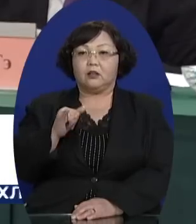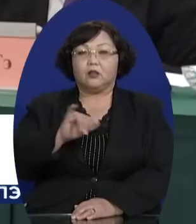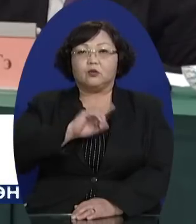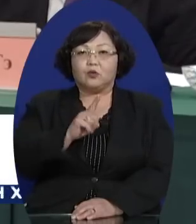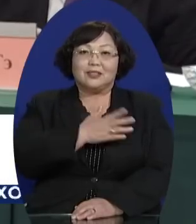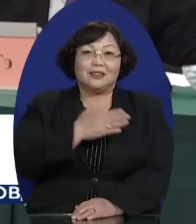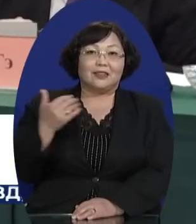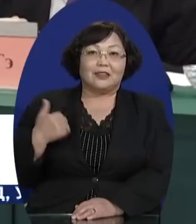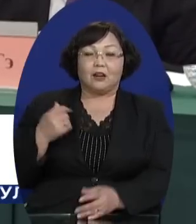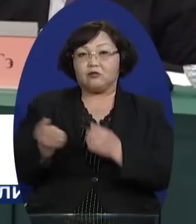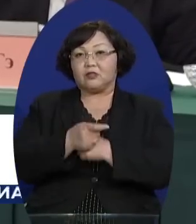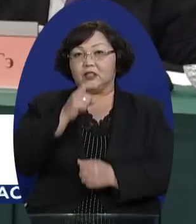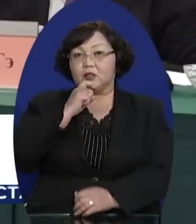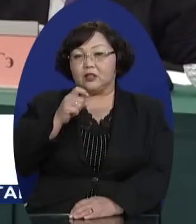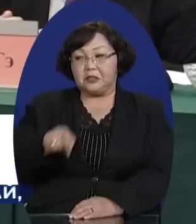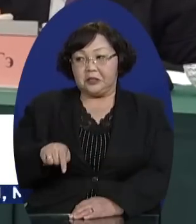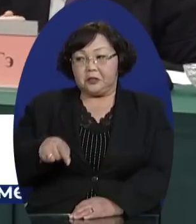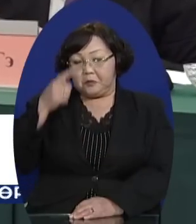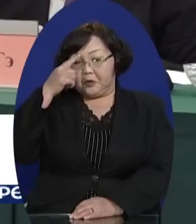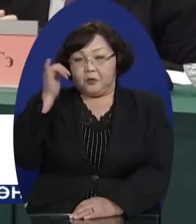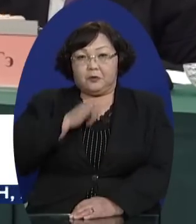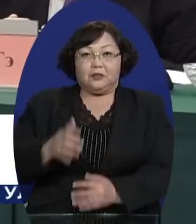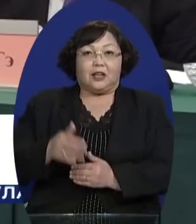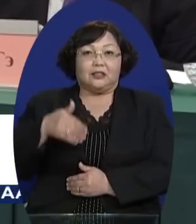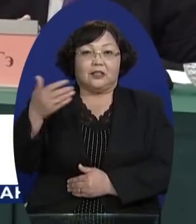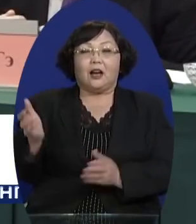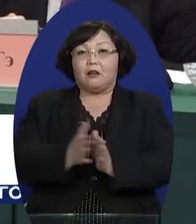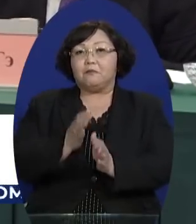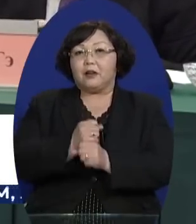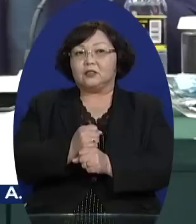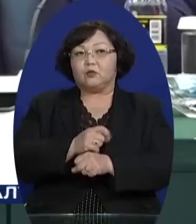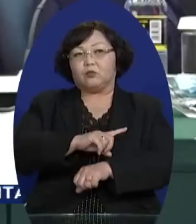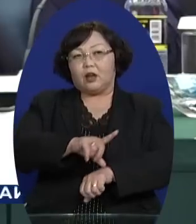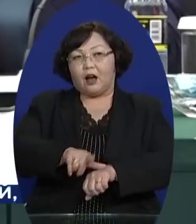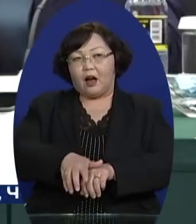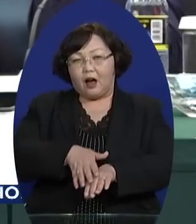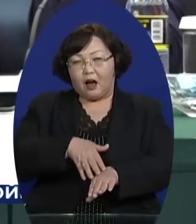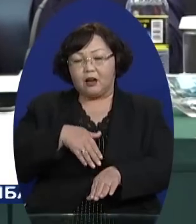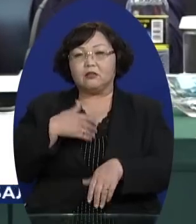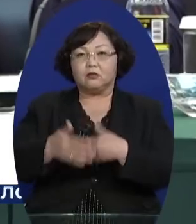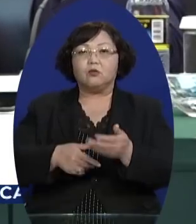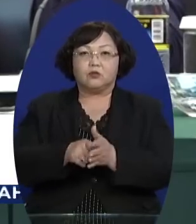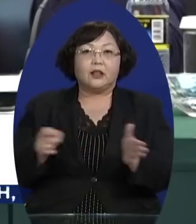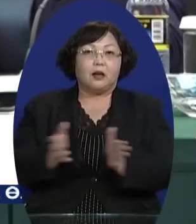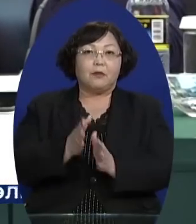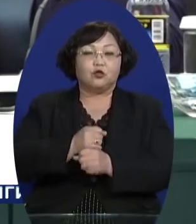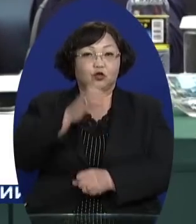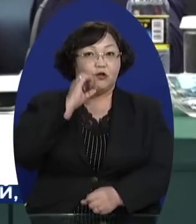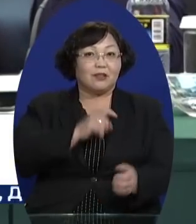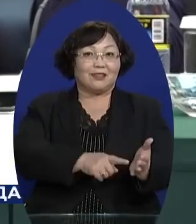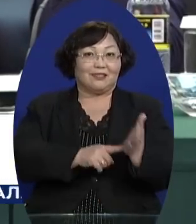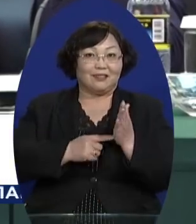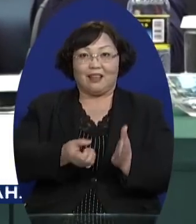тус групп цаашид Монгол улстай тогтвортой бөгөөд урт хугацааны хамтын ажиллагаа хэрэгжүүлэх сонирхолтой байгаагаа онцолсон. China Energy